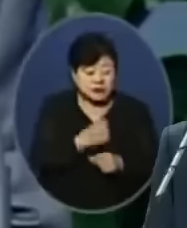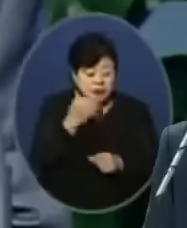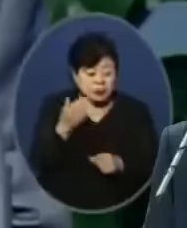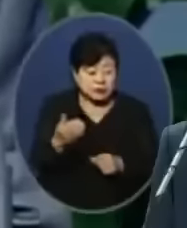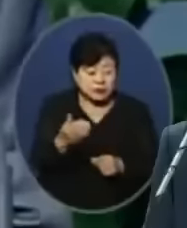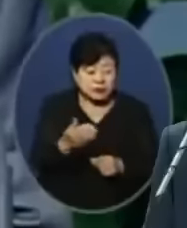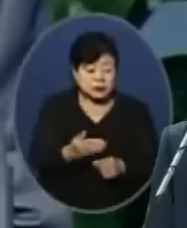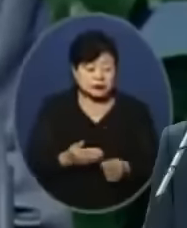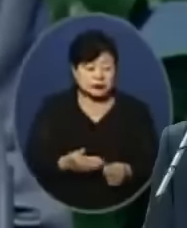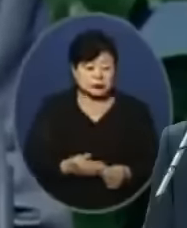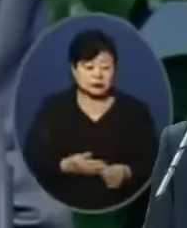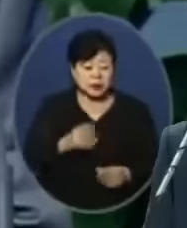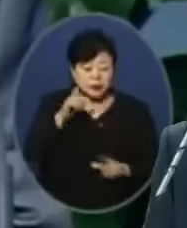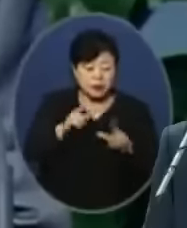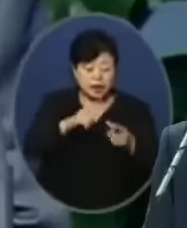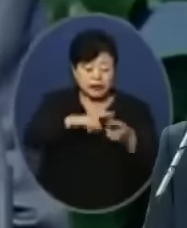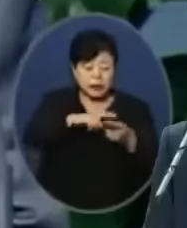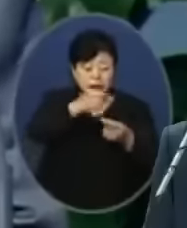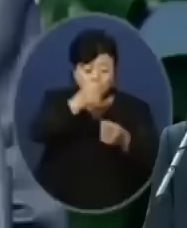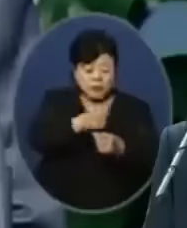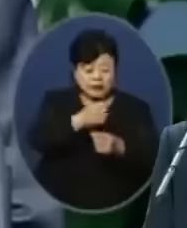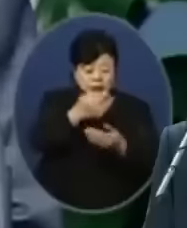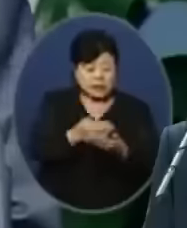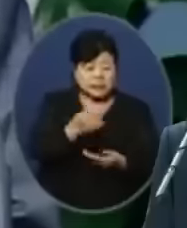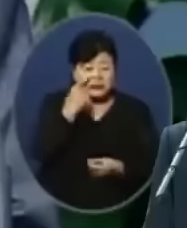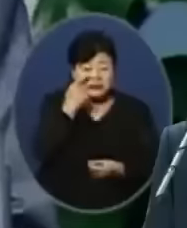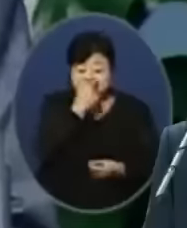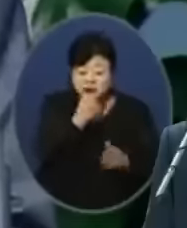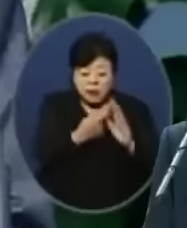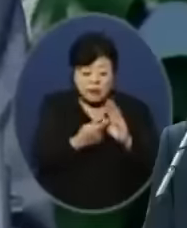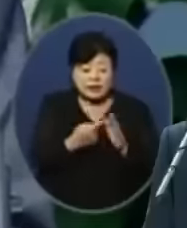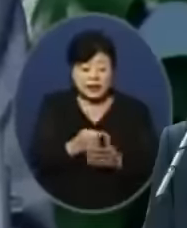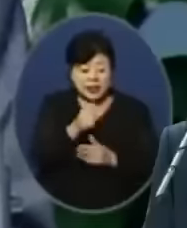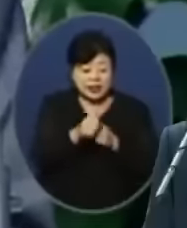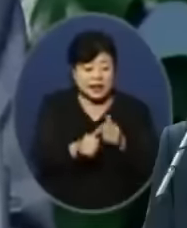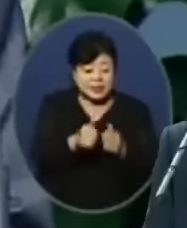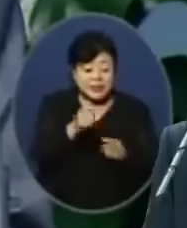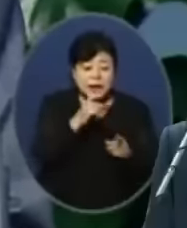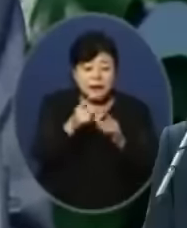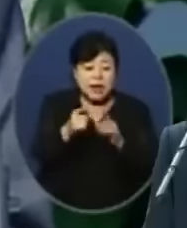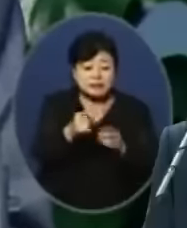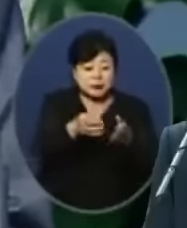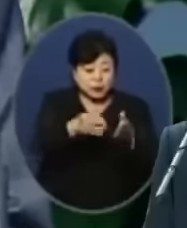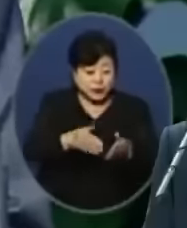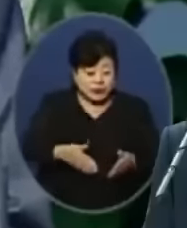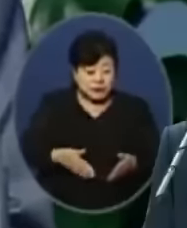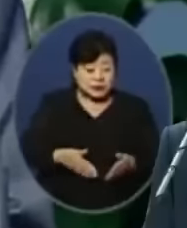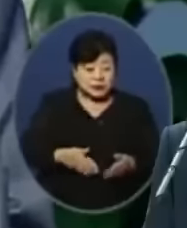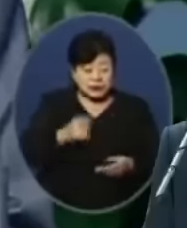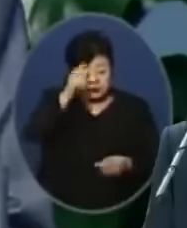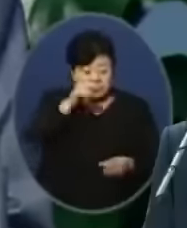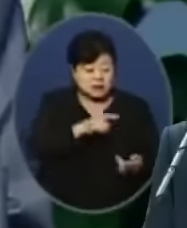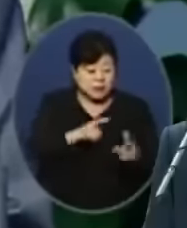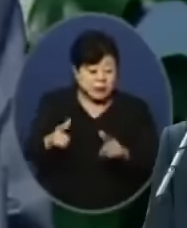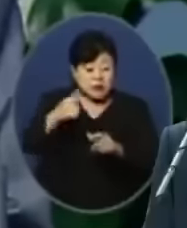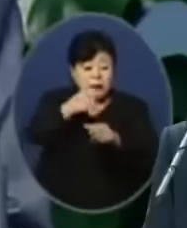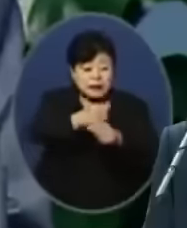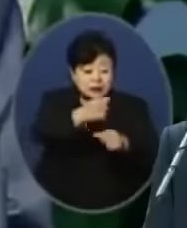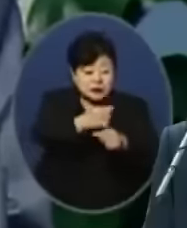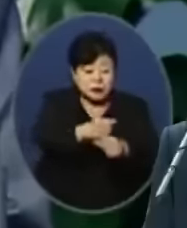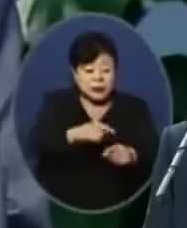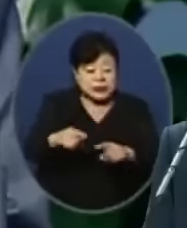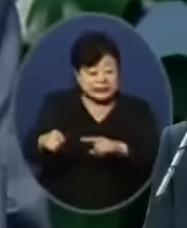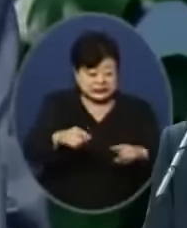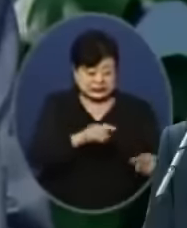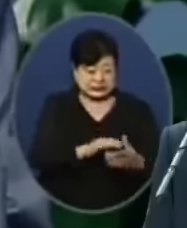여러분 하나님 형상과 모양대로 지원받았다는 증거인 것입니다. 하나님은 그 말씀을 통하여 천지와 만물을 지으시고